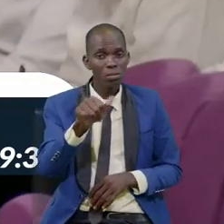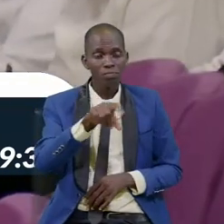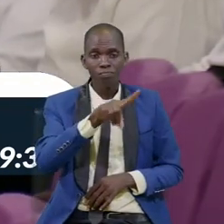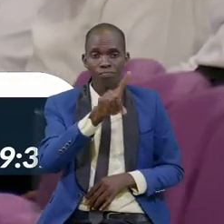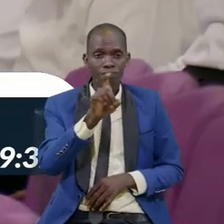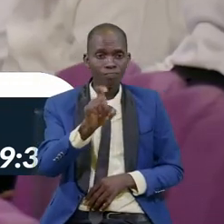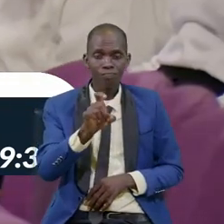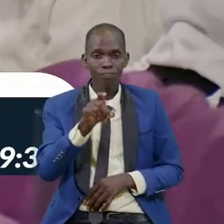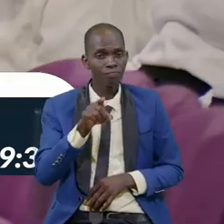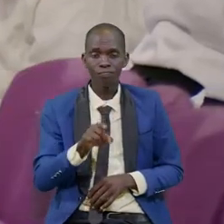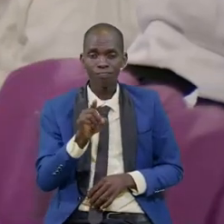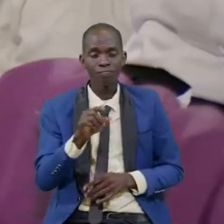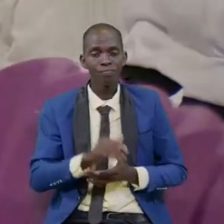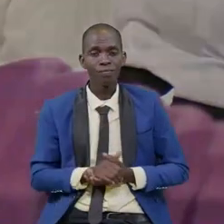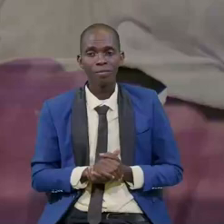toi-même.